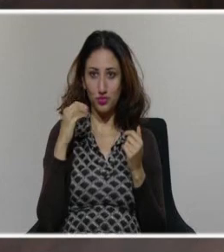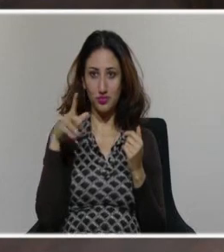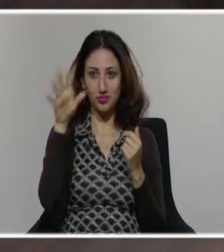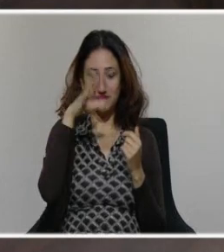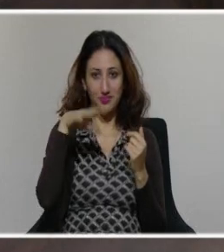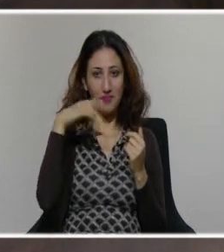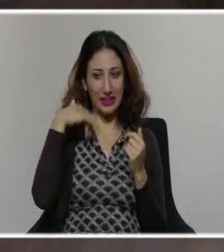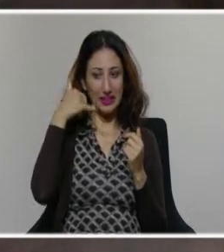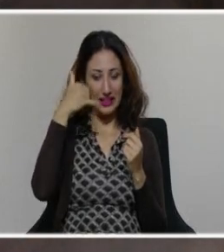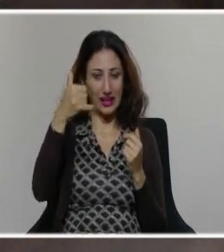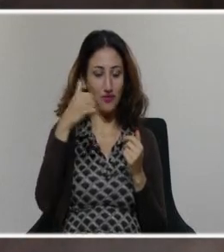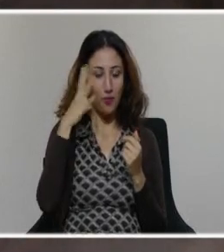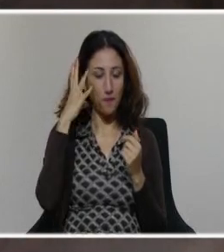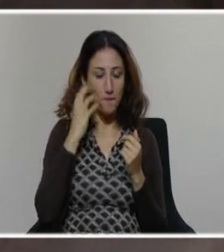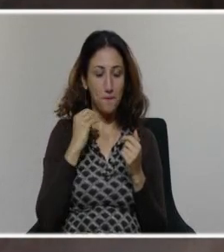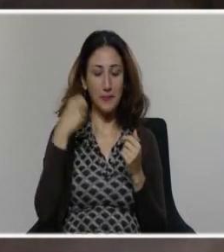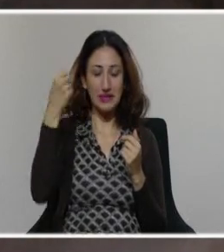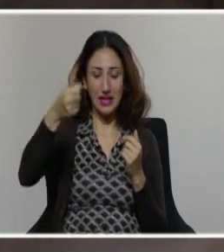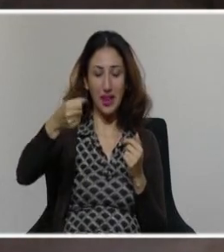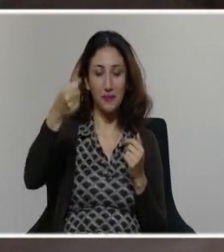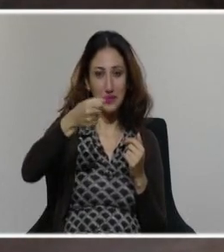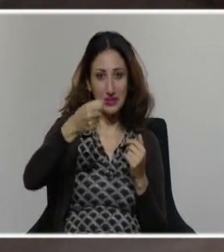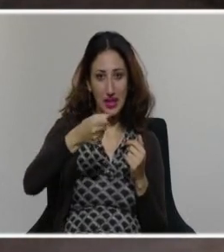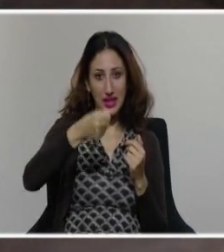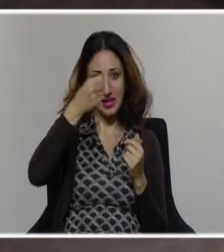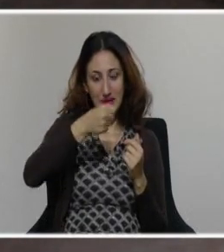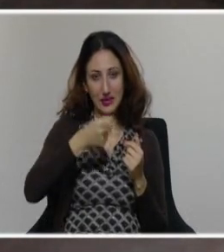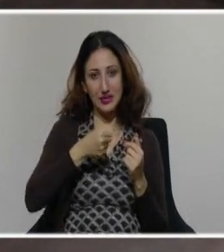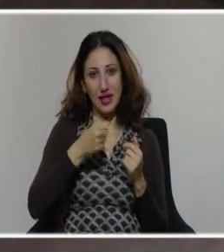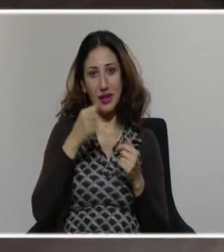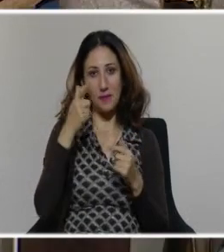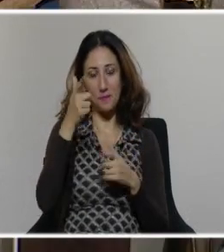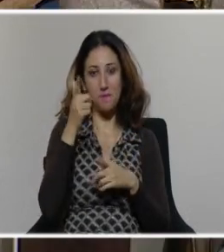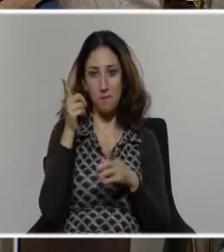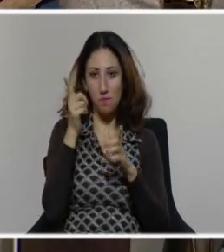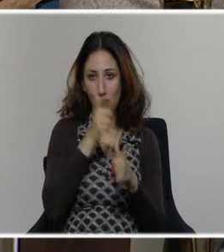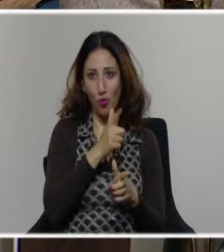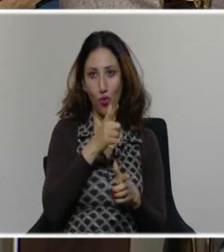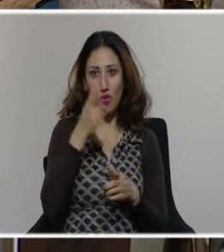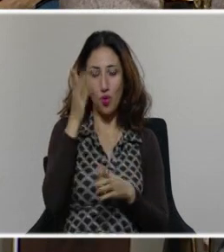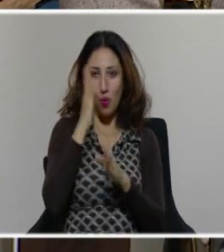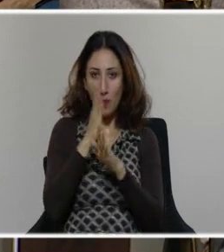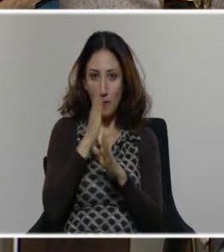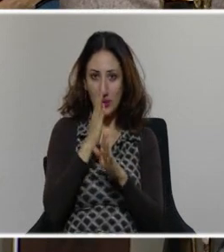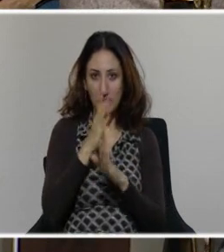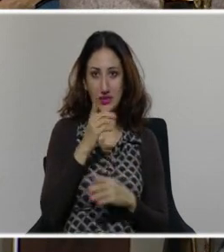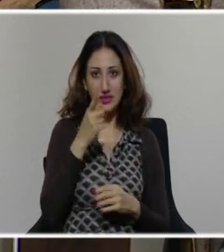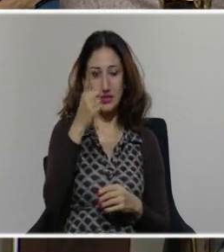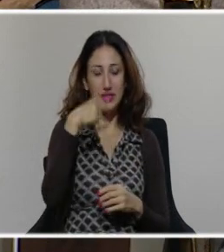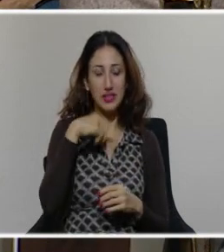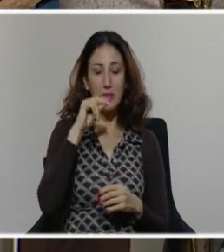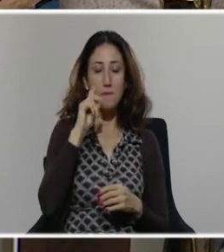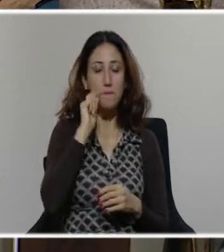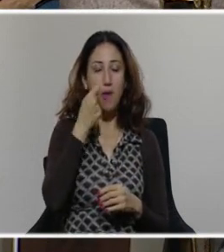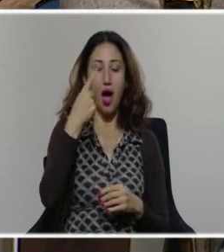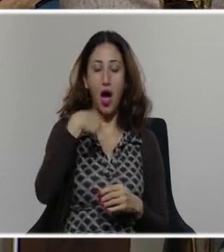دي ان انا اسلم على بابا رشوان ابويا